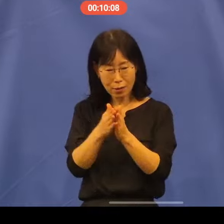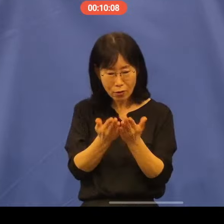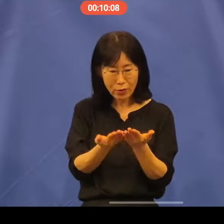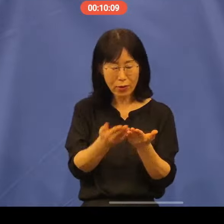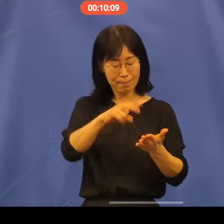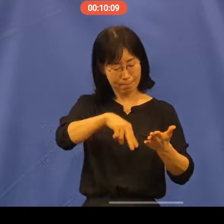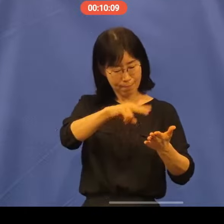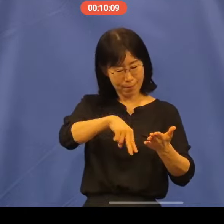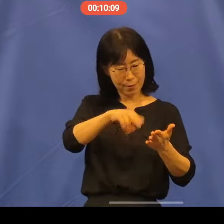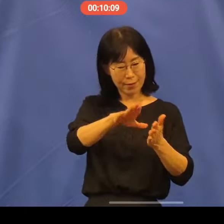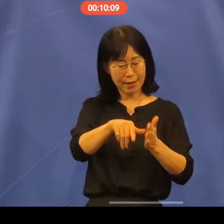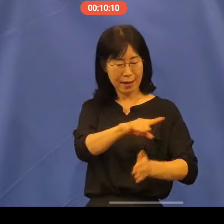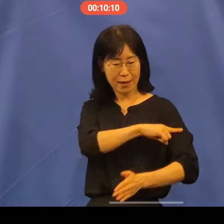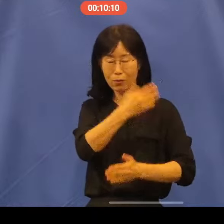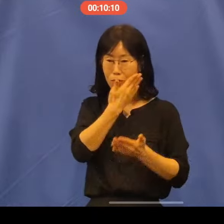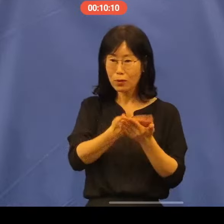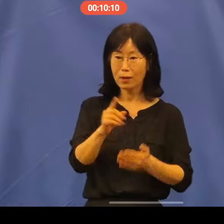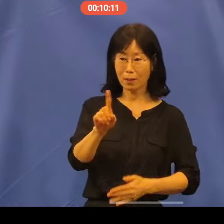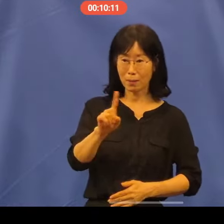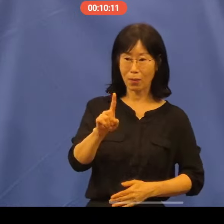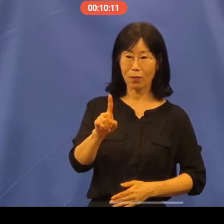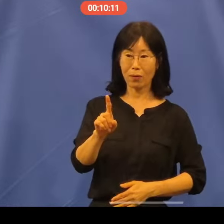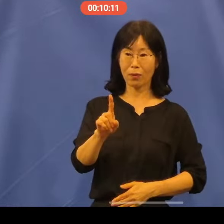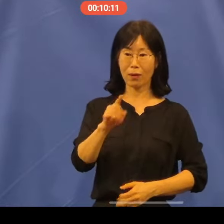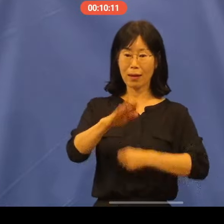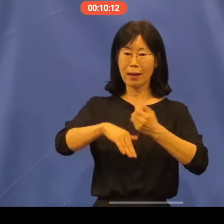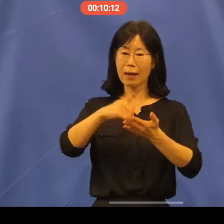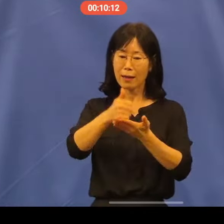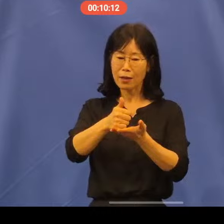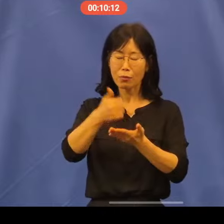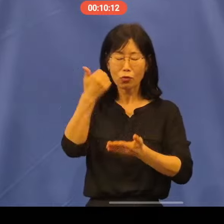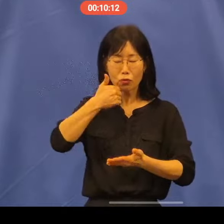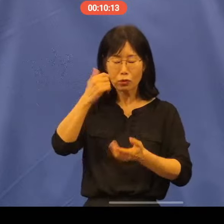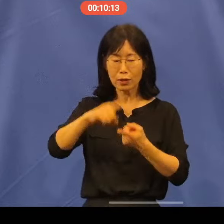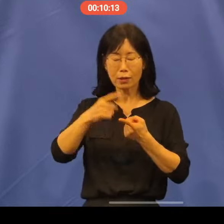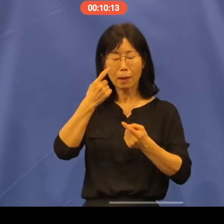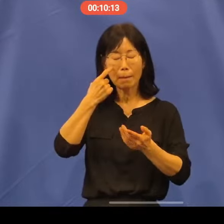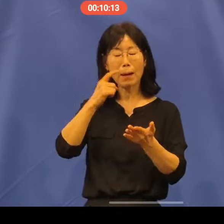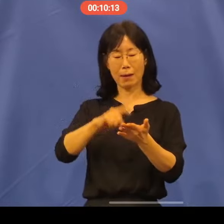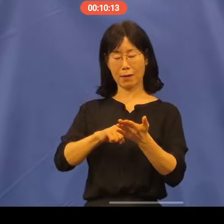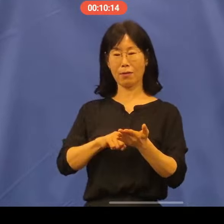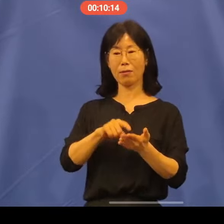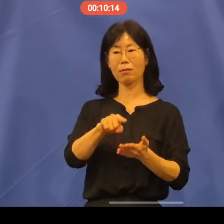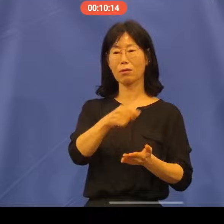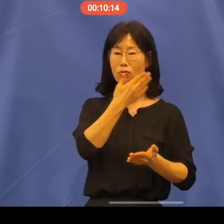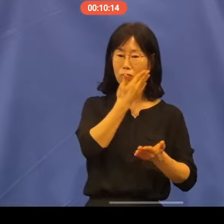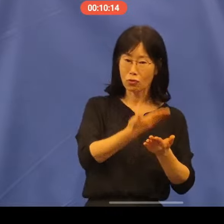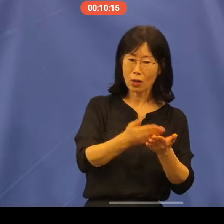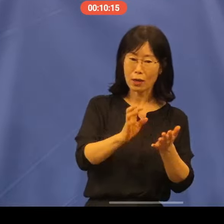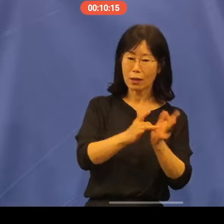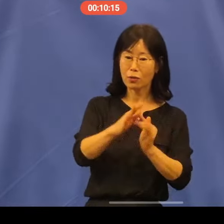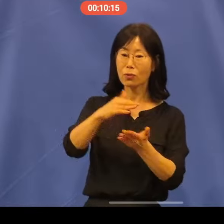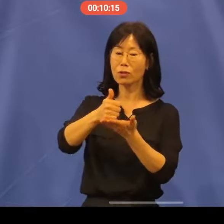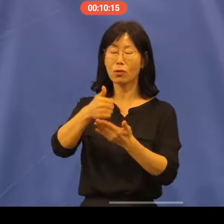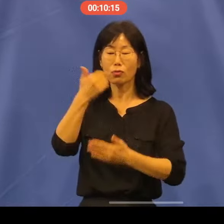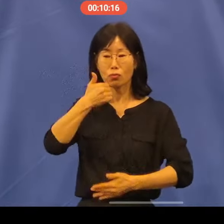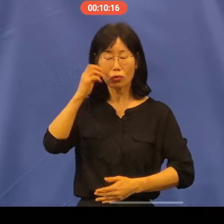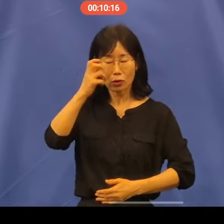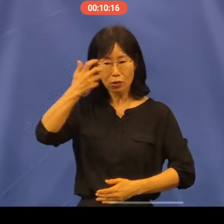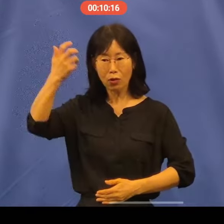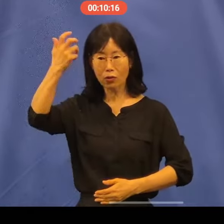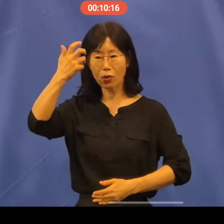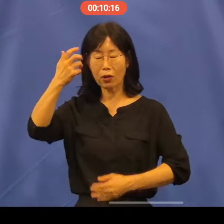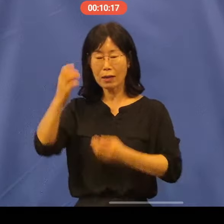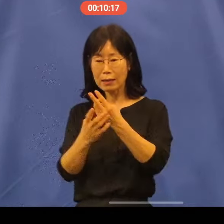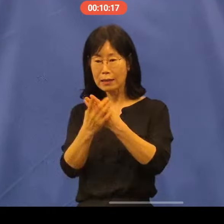때요 가장 중요한 게 뭐냐면 이 본문 속에서 하나님이 누구이시냐는 거예요. 예수 그리스도가 누구이시냐, 성령이 누구이시냐, 삼위일체